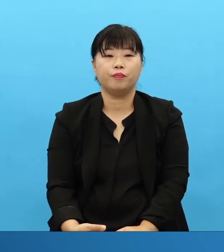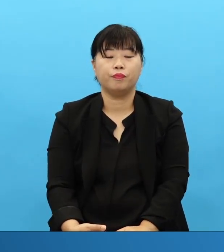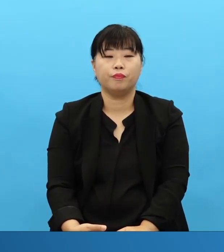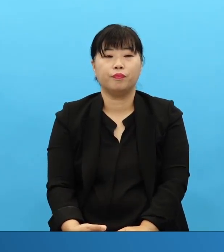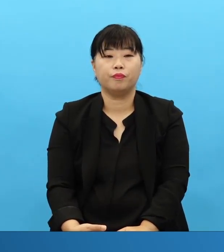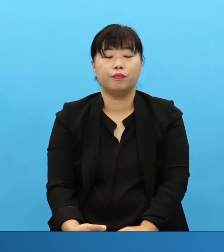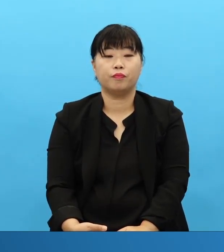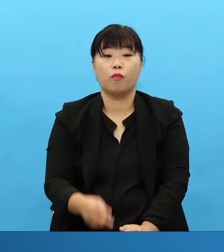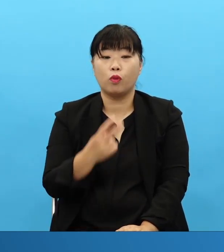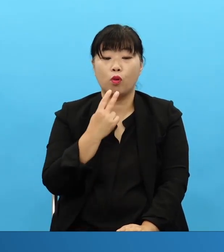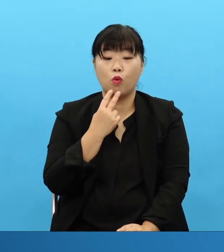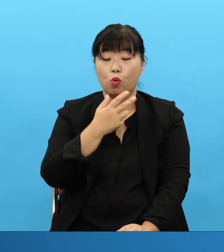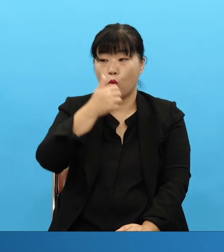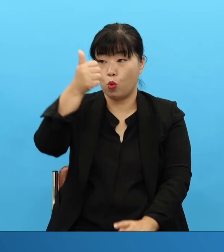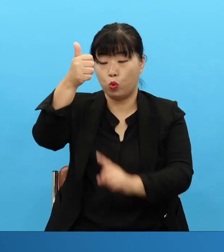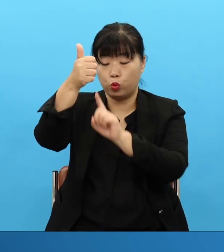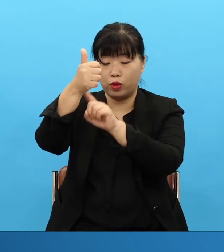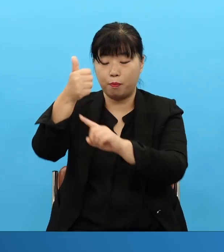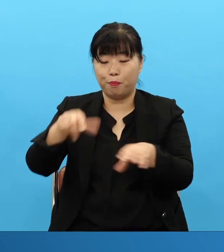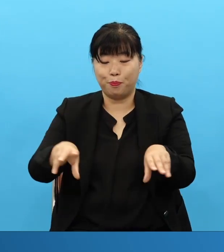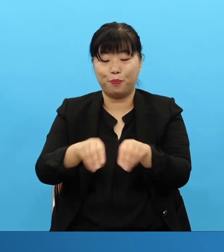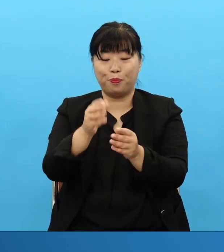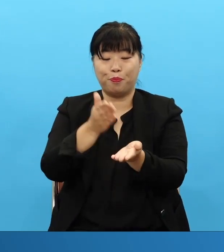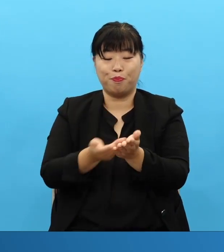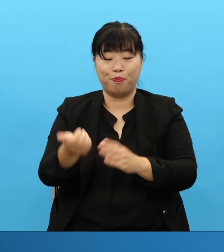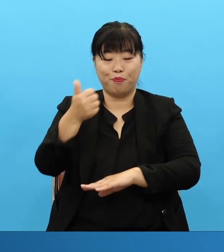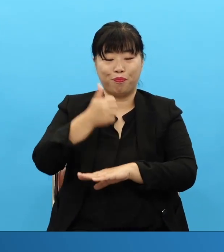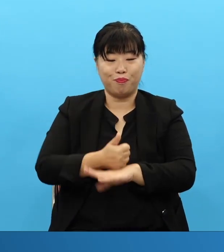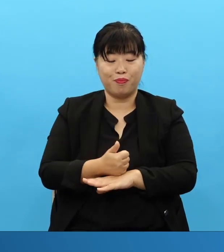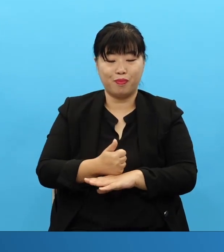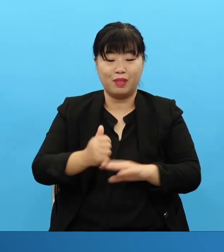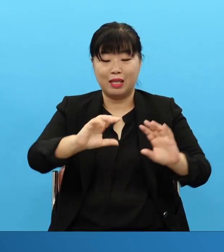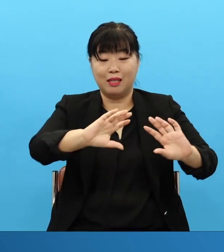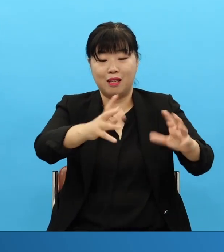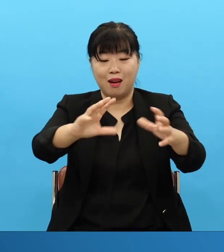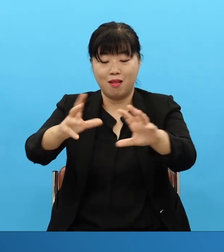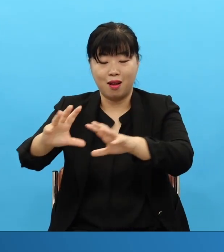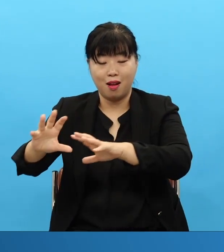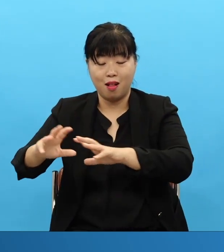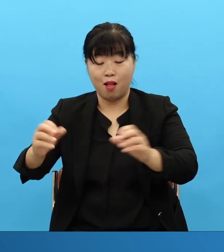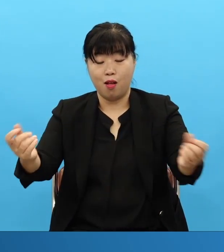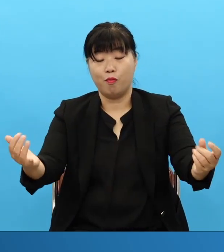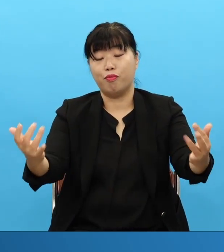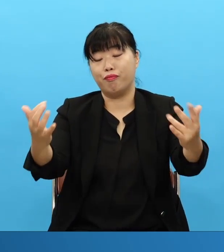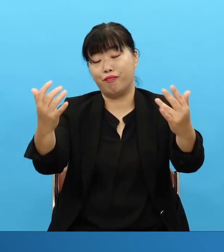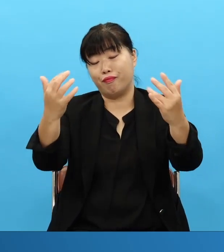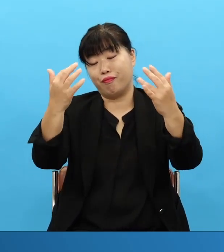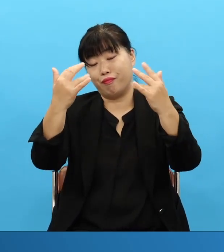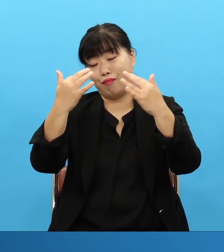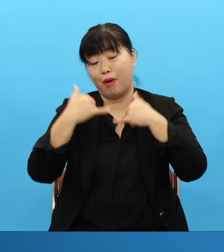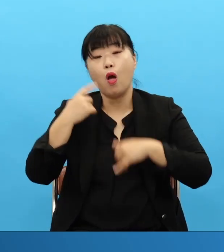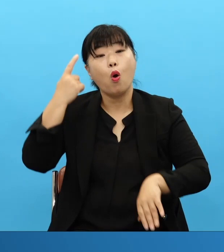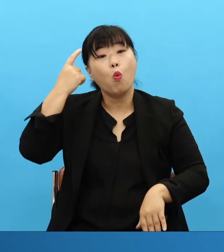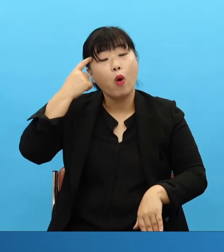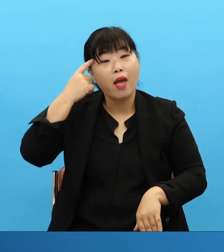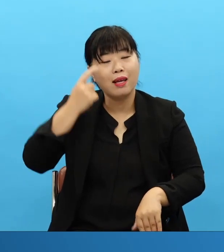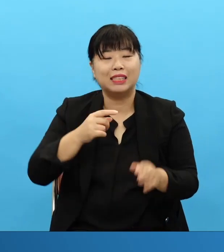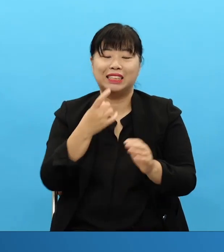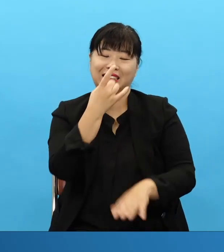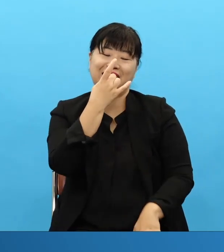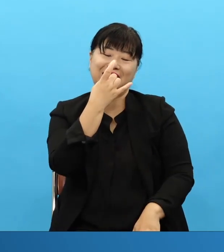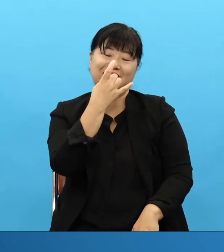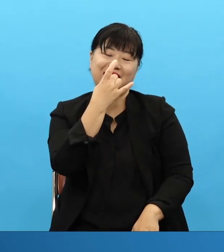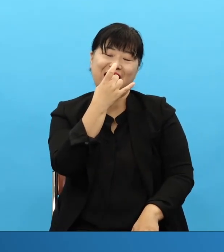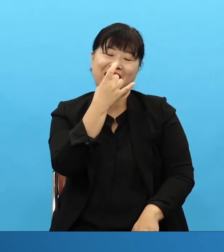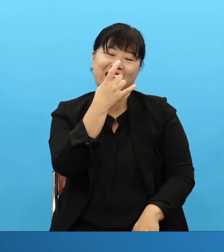그럼 요셉을 다 만나야 돼요. Then they all had to meet 요셉이 Joseph. 직접 팔았다니까. Then Joseph directly sold 그 중에 that 자기 grain. 형들이 살아왔잖아요. And amongst them were his